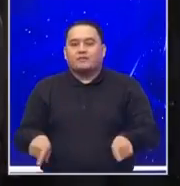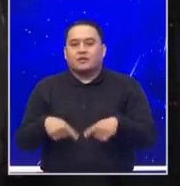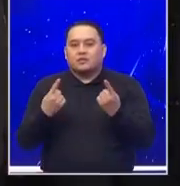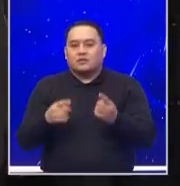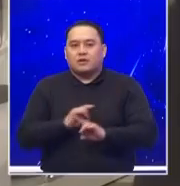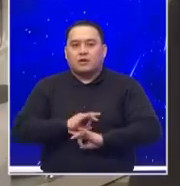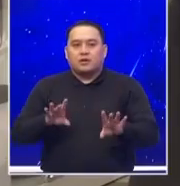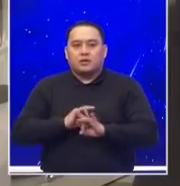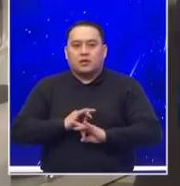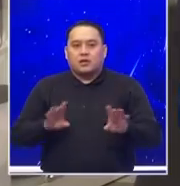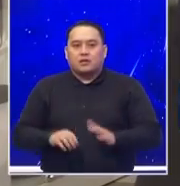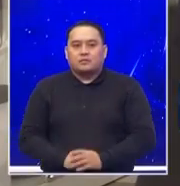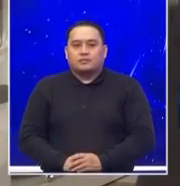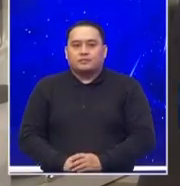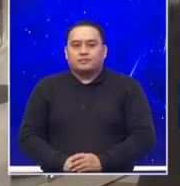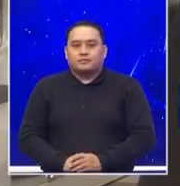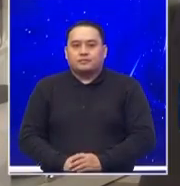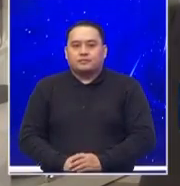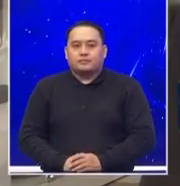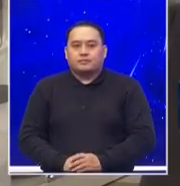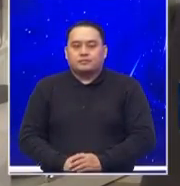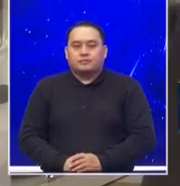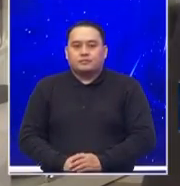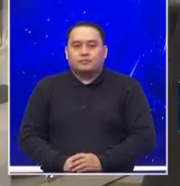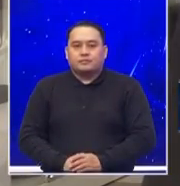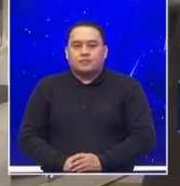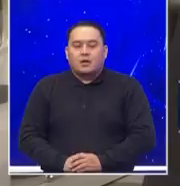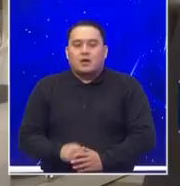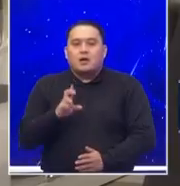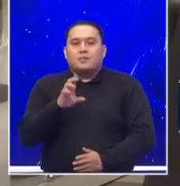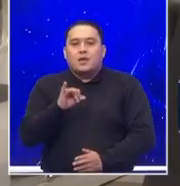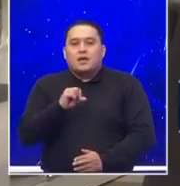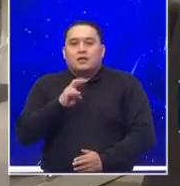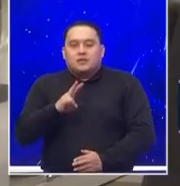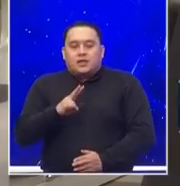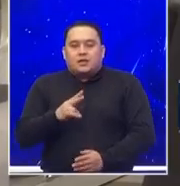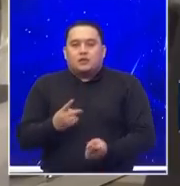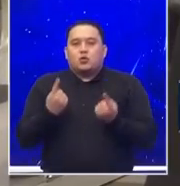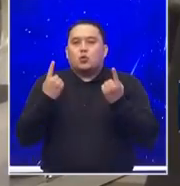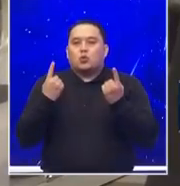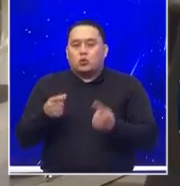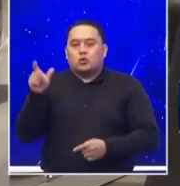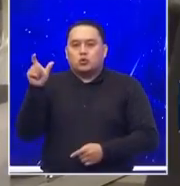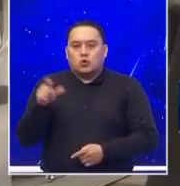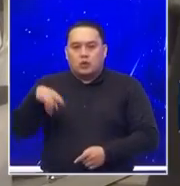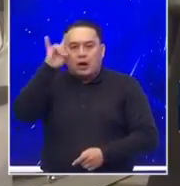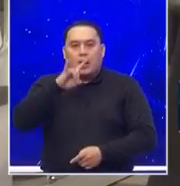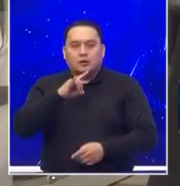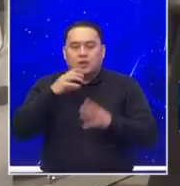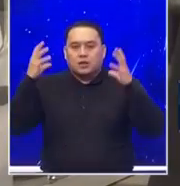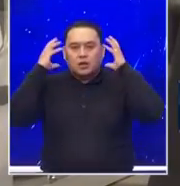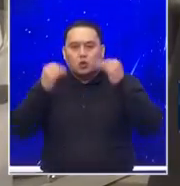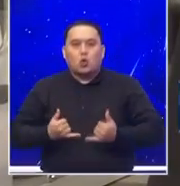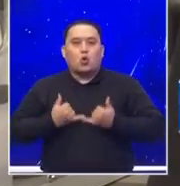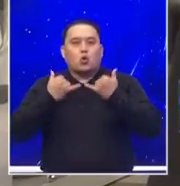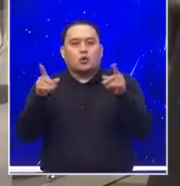өтті. Бесекең енді алашқа ортақ тұлға, сонымен қатар Бесекең Қазақ радиосына деген құрметі